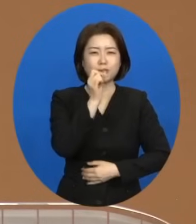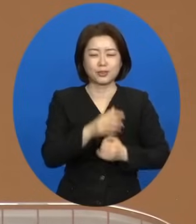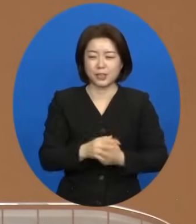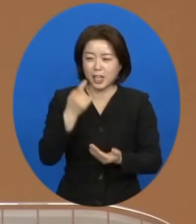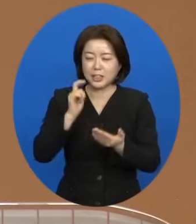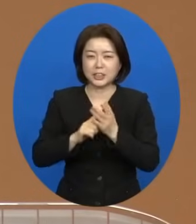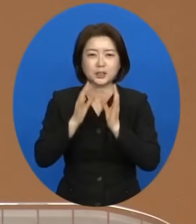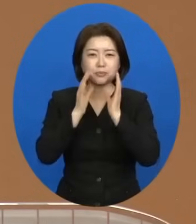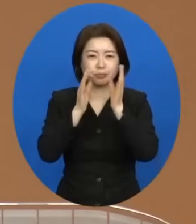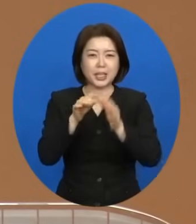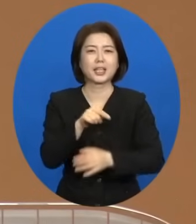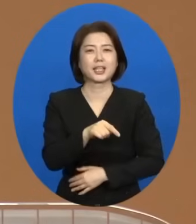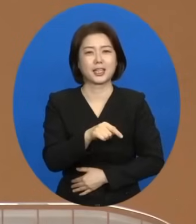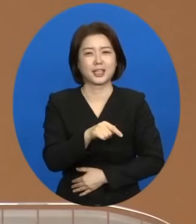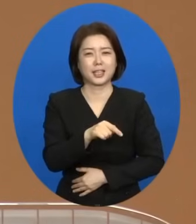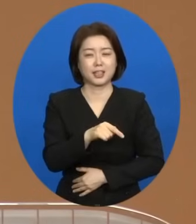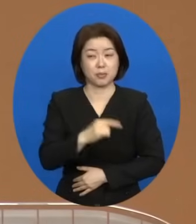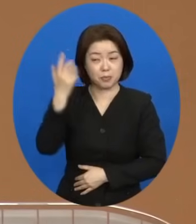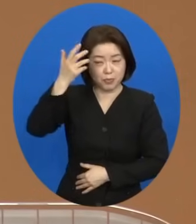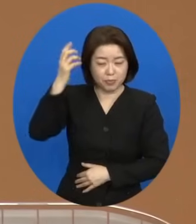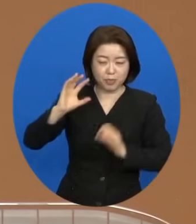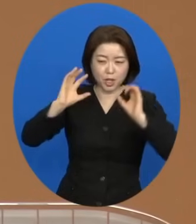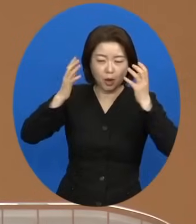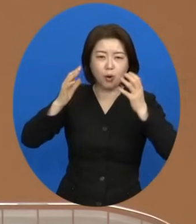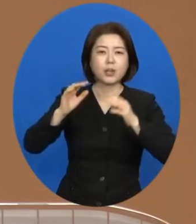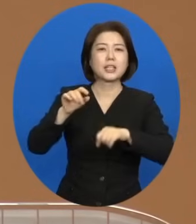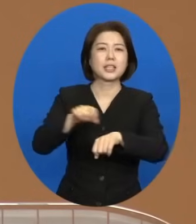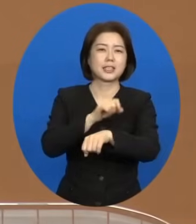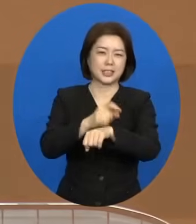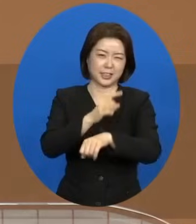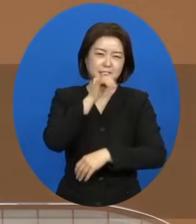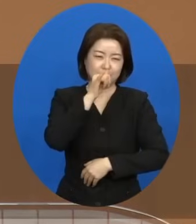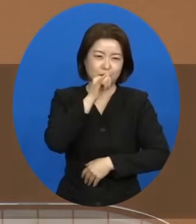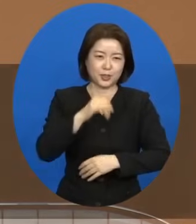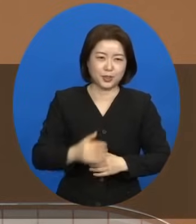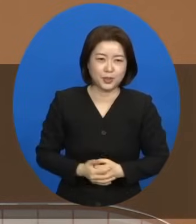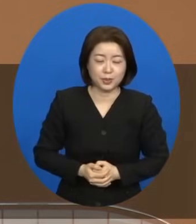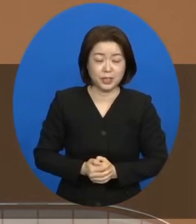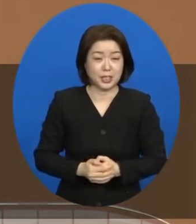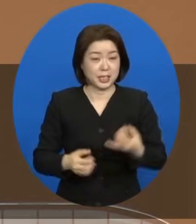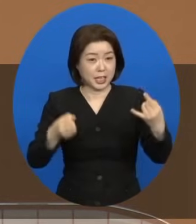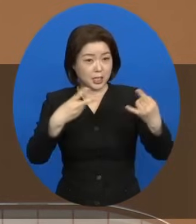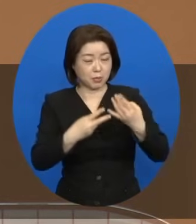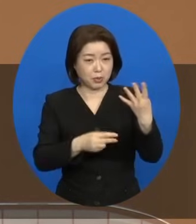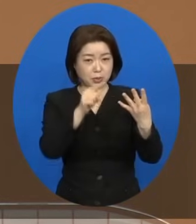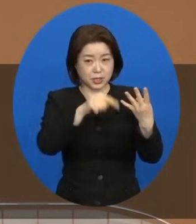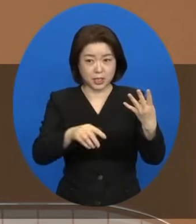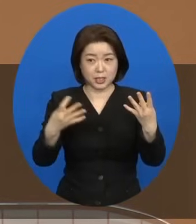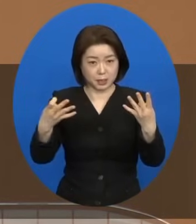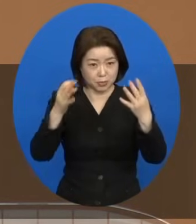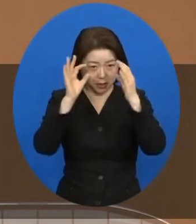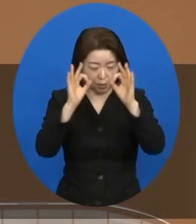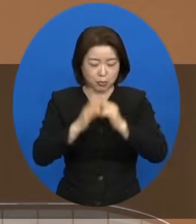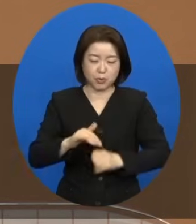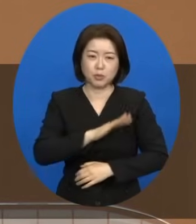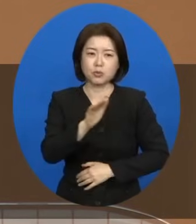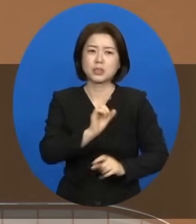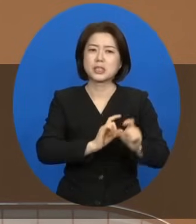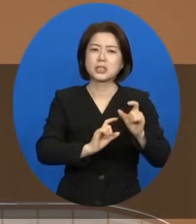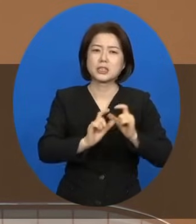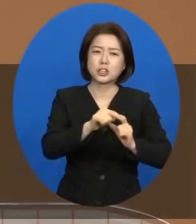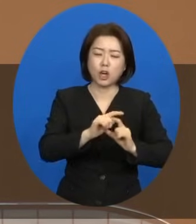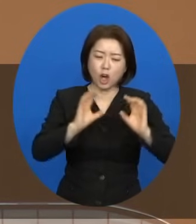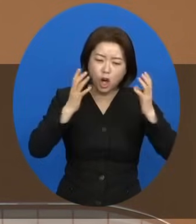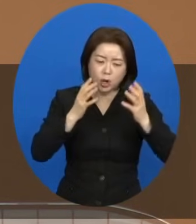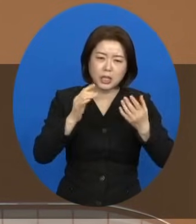속는다는데 있습니다 영적 어린아이의 특징이에요 에베소서 4장 14절 보시면 우리는 이상 더 어린아이에